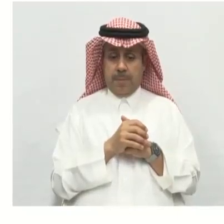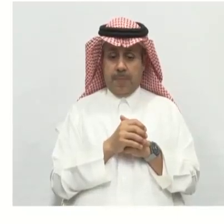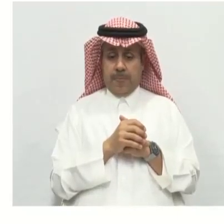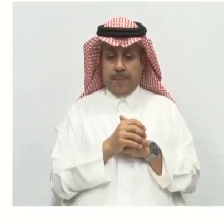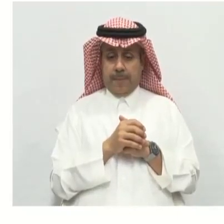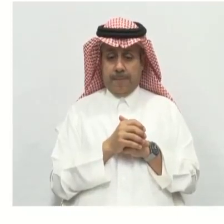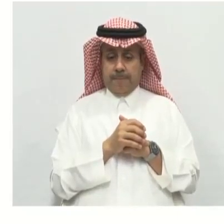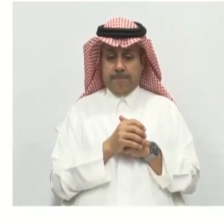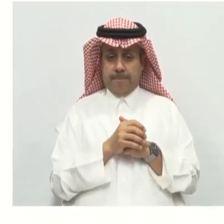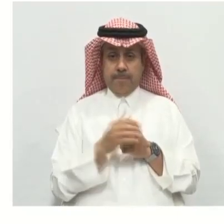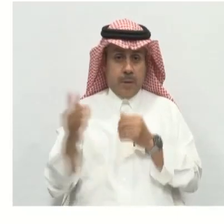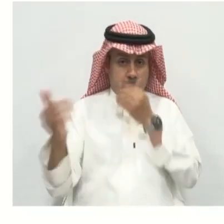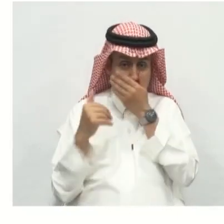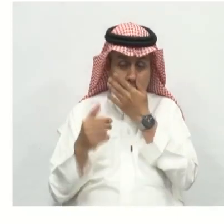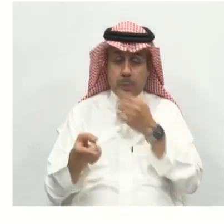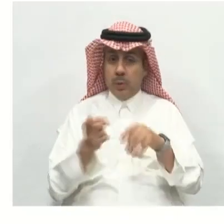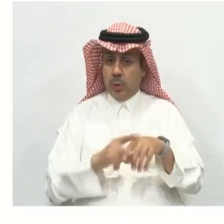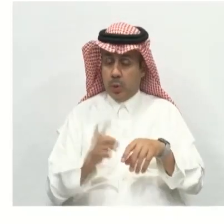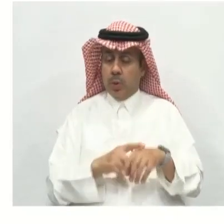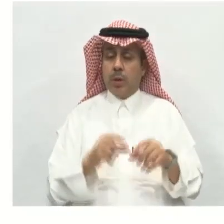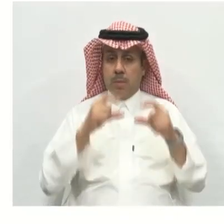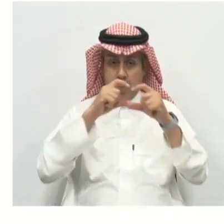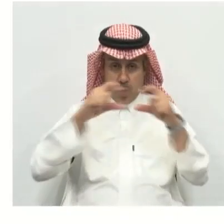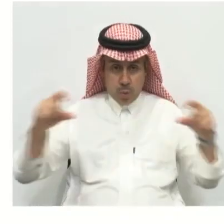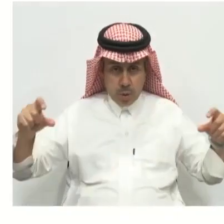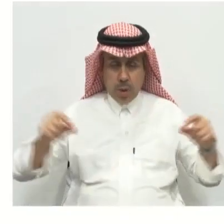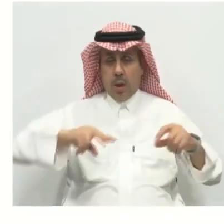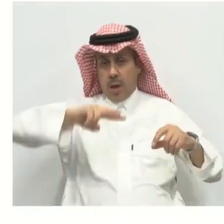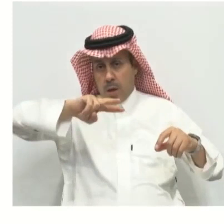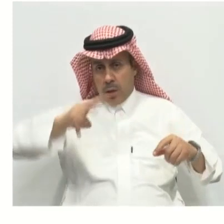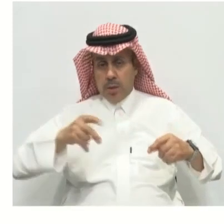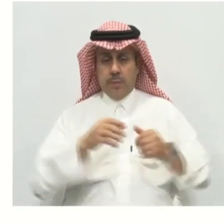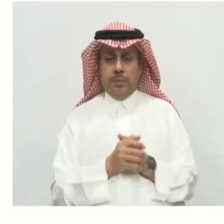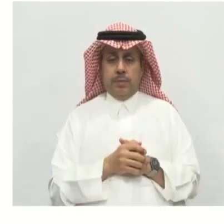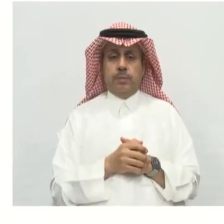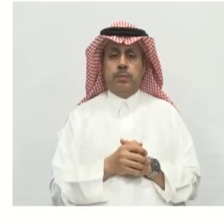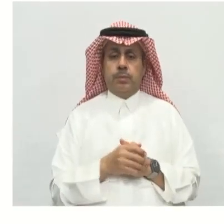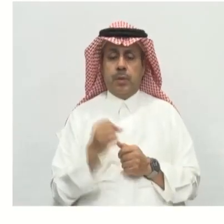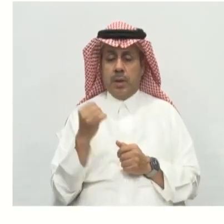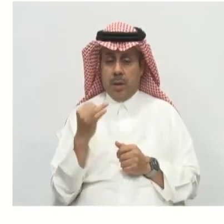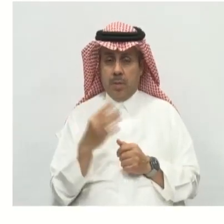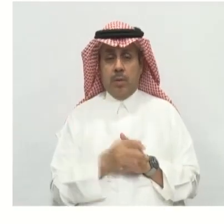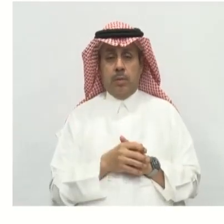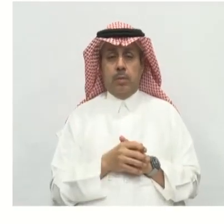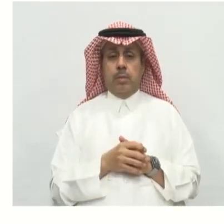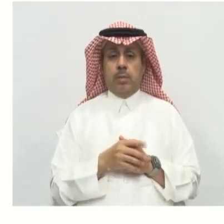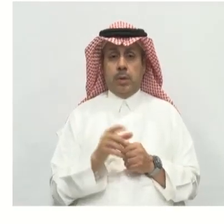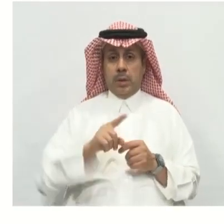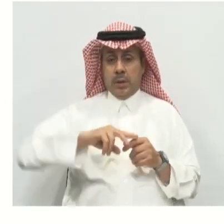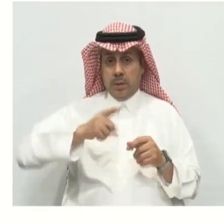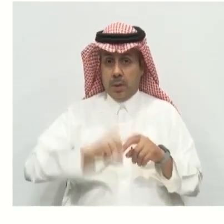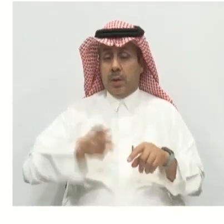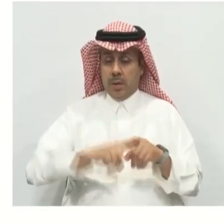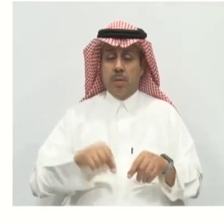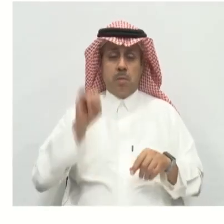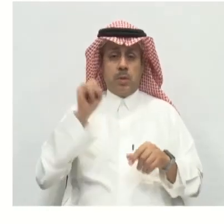الطريقه يعطينا تكرار المصطلح ضرب تكرار المستند العكسي يعطينا القيمه اذا تكرار المصطلح او